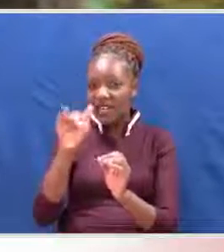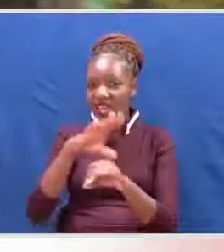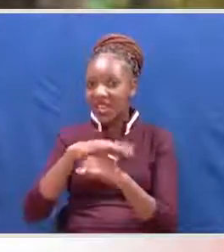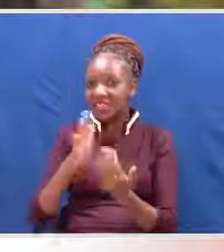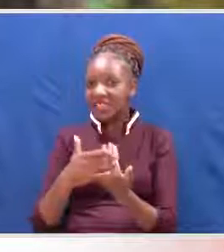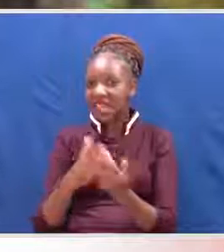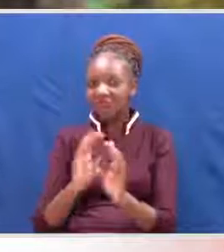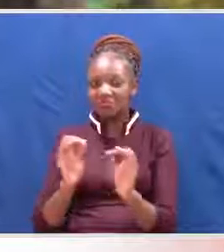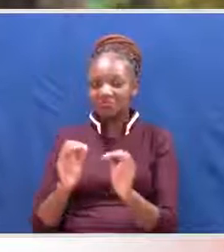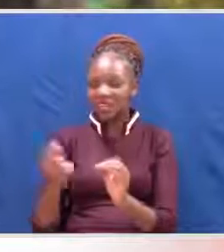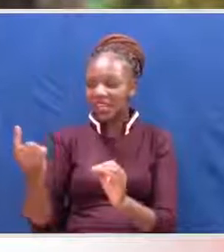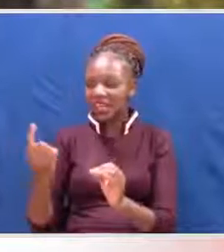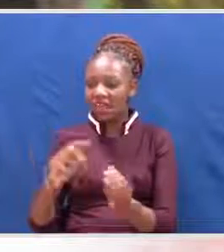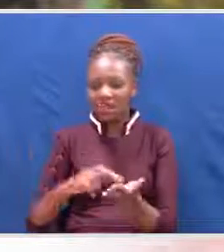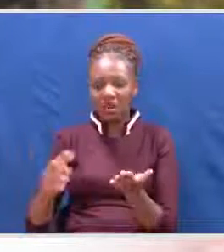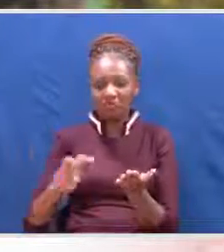watu waliondoka wote.